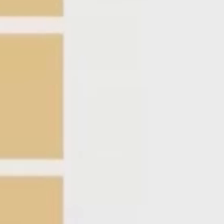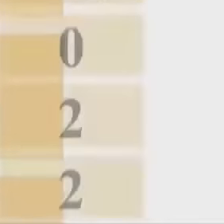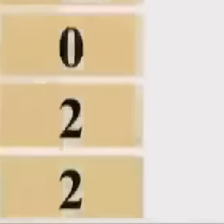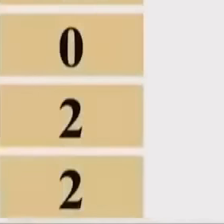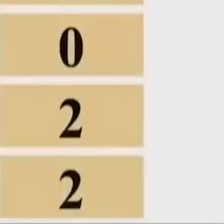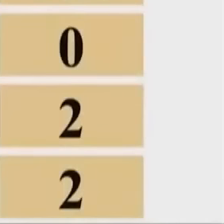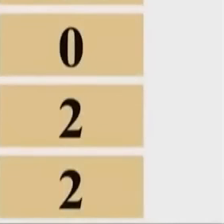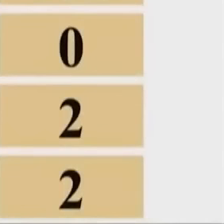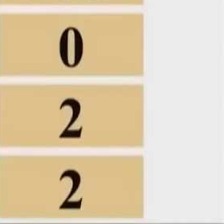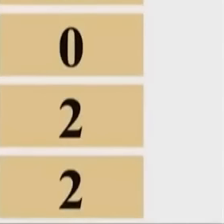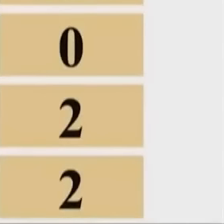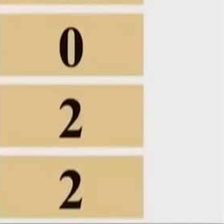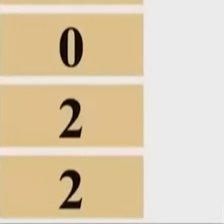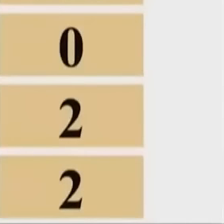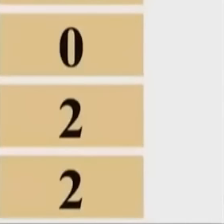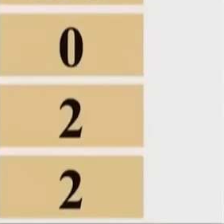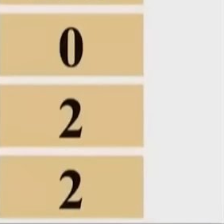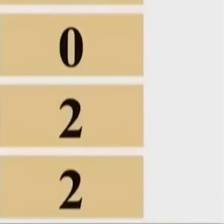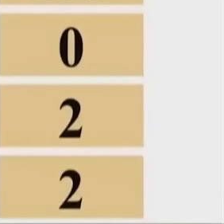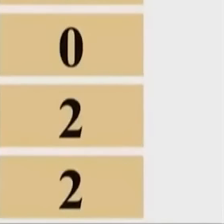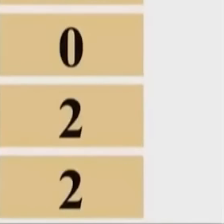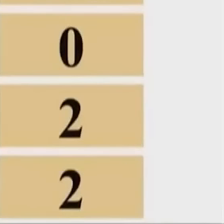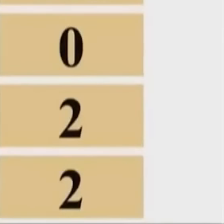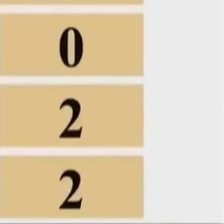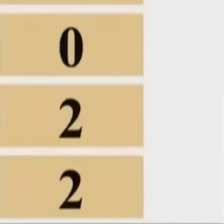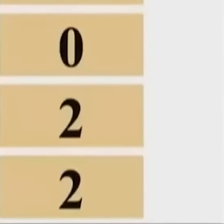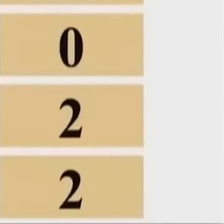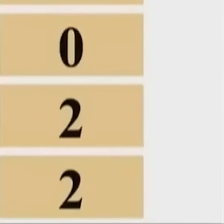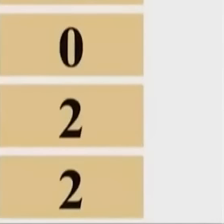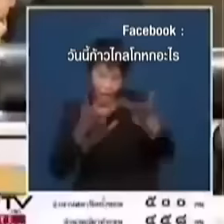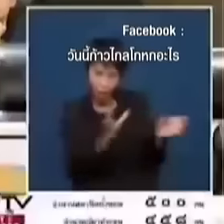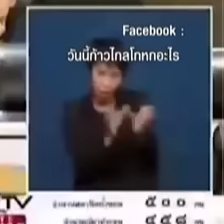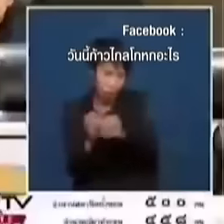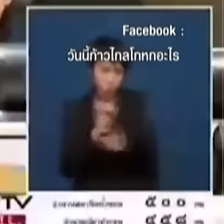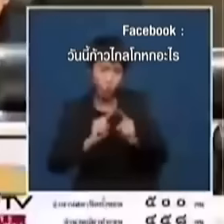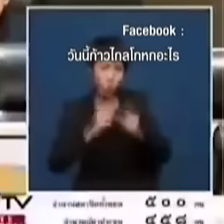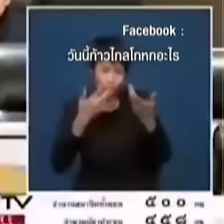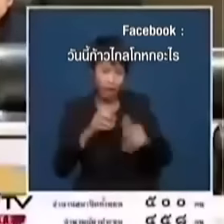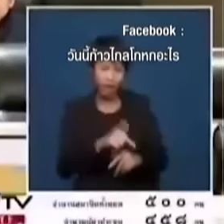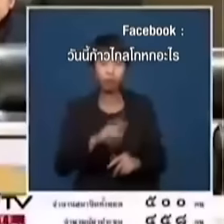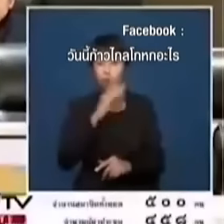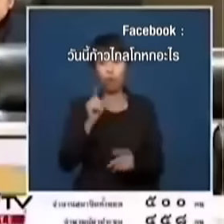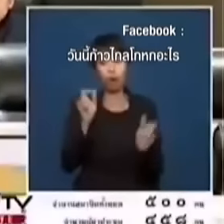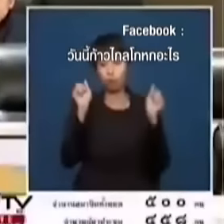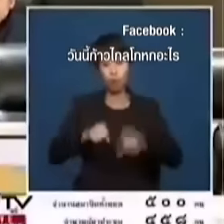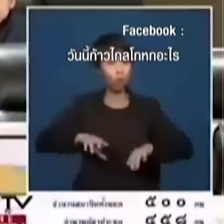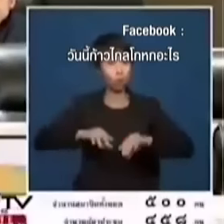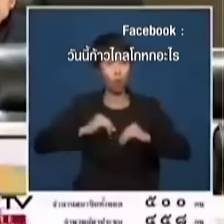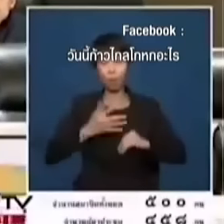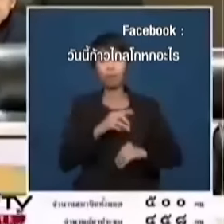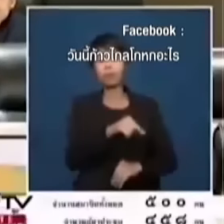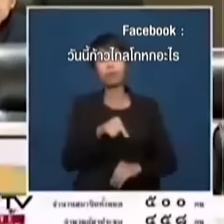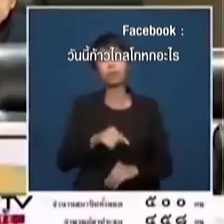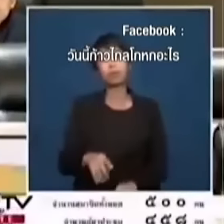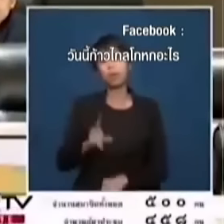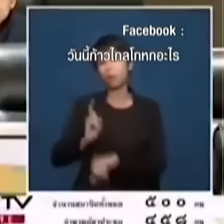าพรรคก้าวไกลเนี่ยเล่นการเมืองแบบน้ำเน่าเต็มรูปแบบแล้วตอนนี้ไม่มีอะไรใหม่เลยนะแบบนี้นะคือพิ